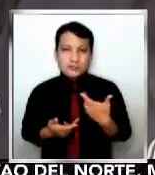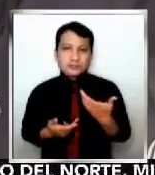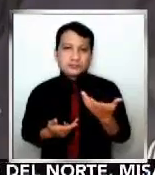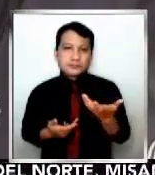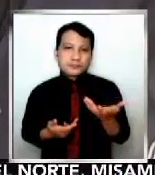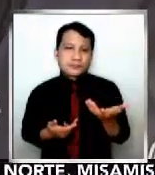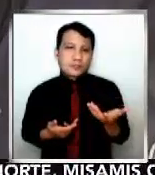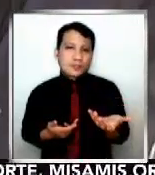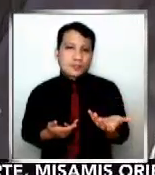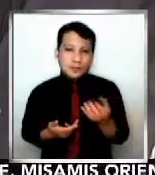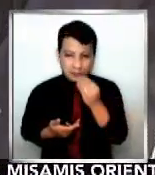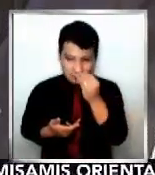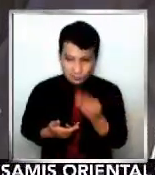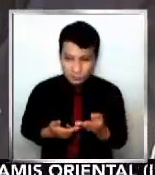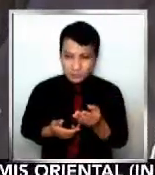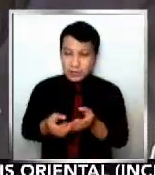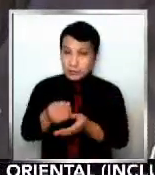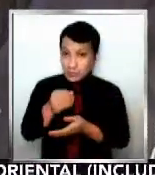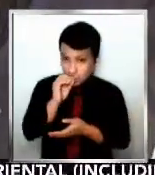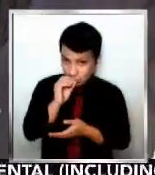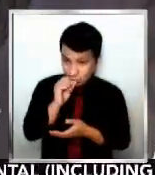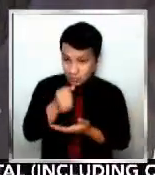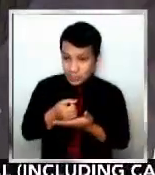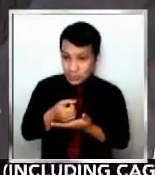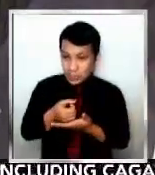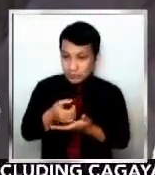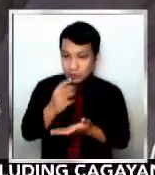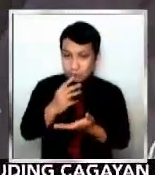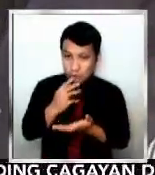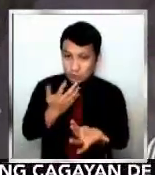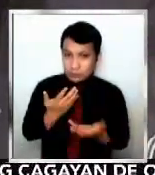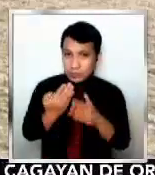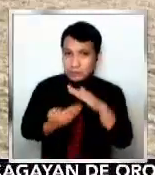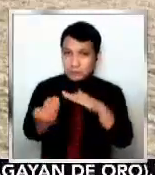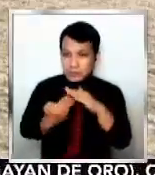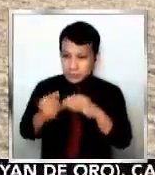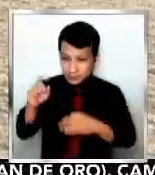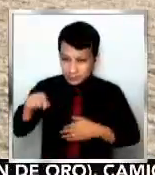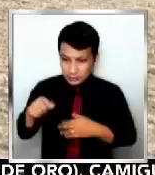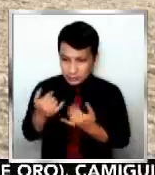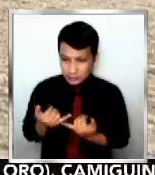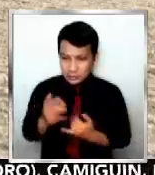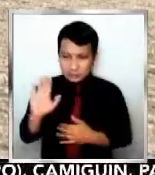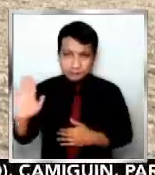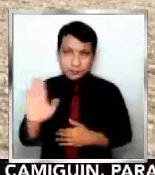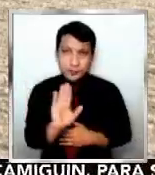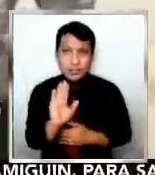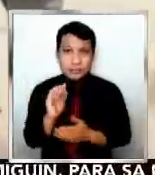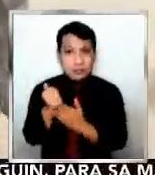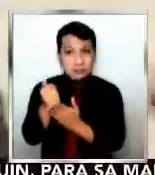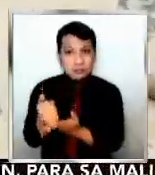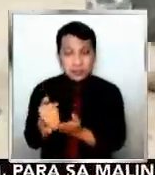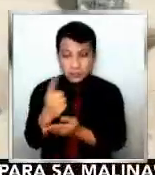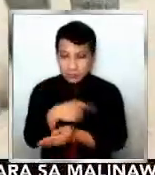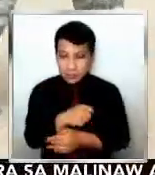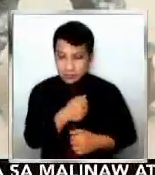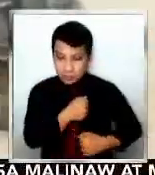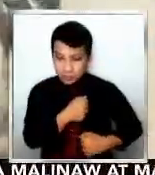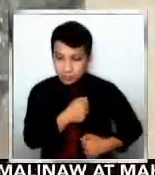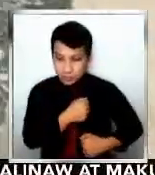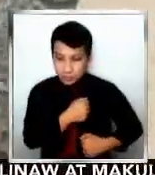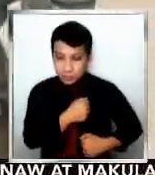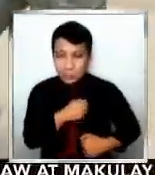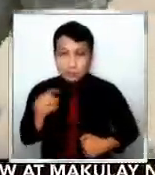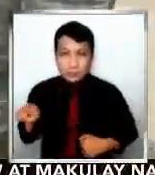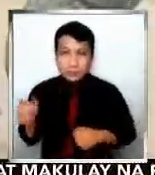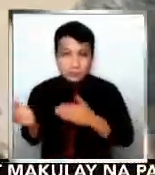konti nilang mainom and then mga basic necessities nila, ma'am. Unang pinuntahan ang mga sundalo na nagpapagaling sa Camp